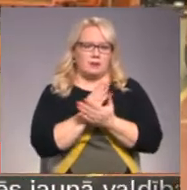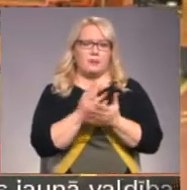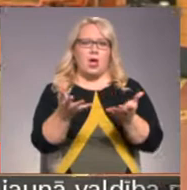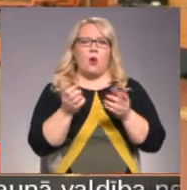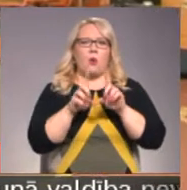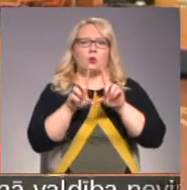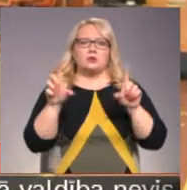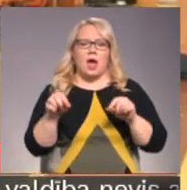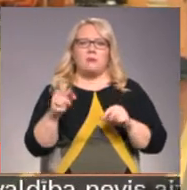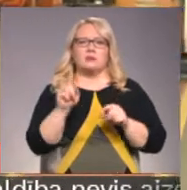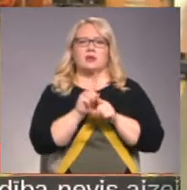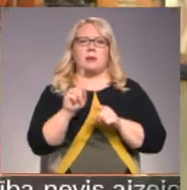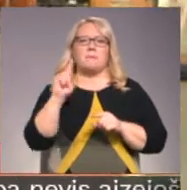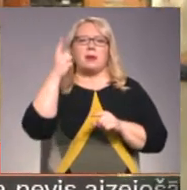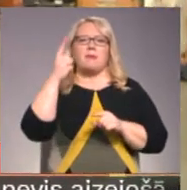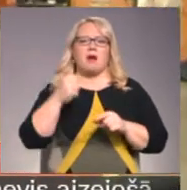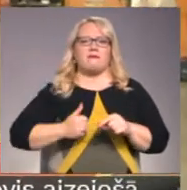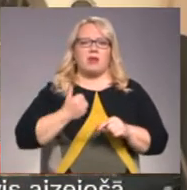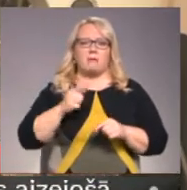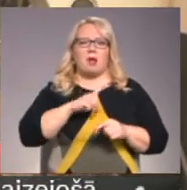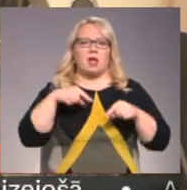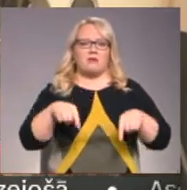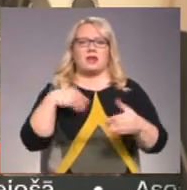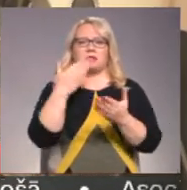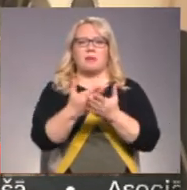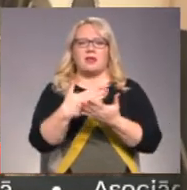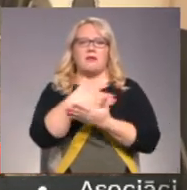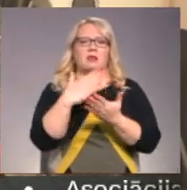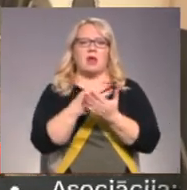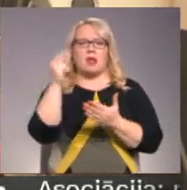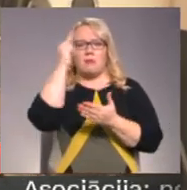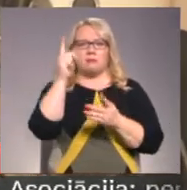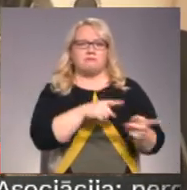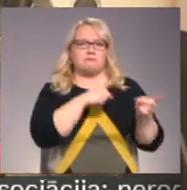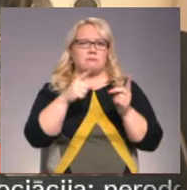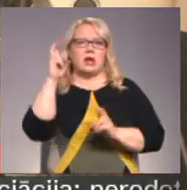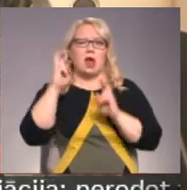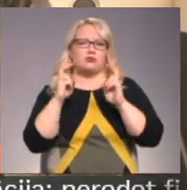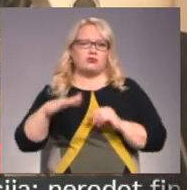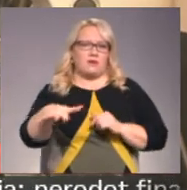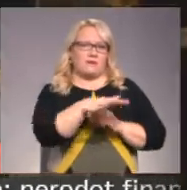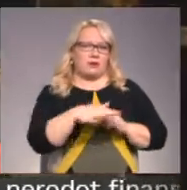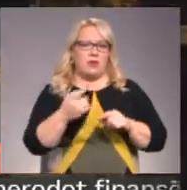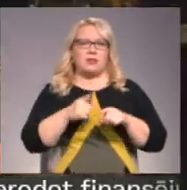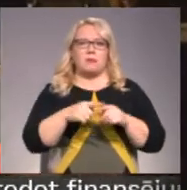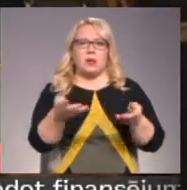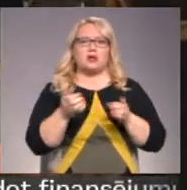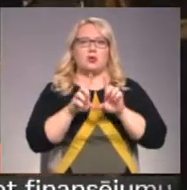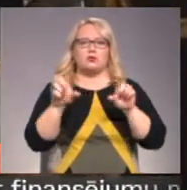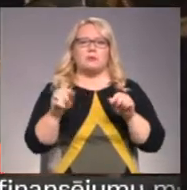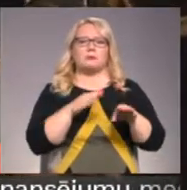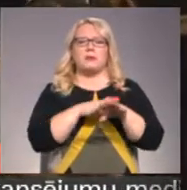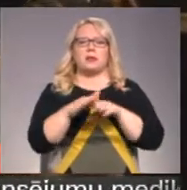Uzņēmums Bulkera Municipal kļuvis arī par pirmo kompāniju Latvijā, kas piedāvā daļu mācību procesu pārcelt ražošanas vidē. Līdz ar to, šobrīd uzņēmums ir